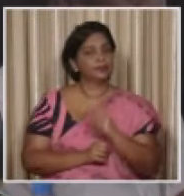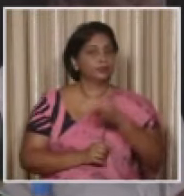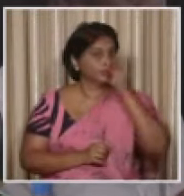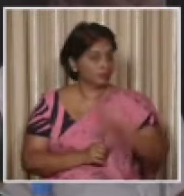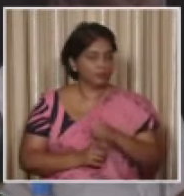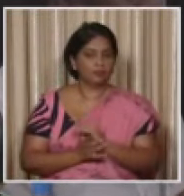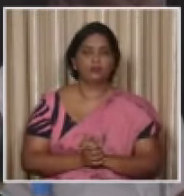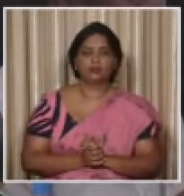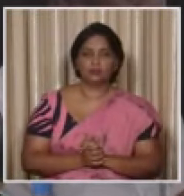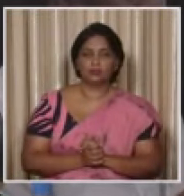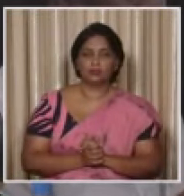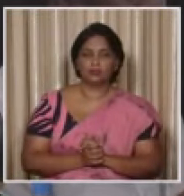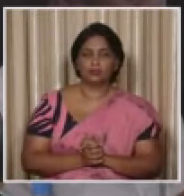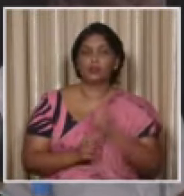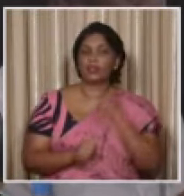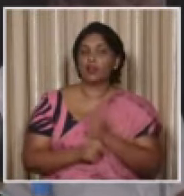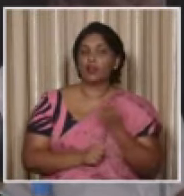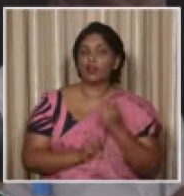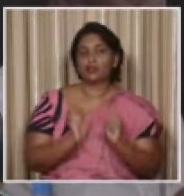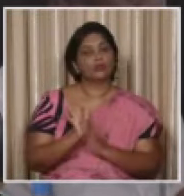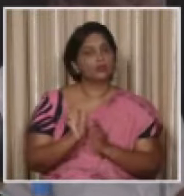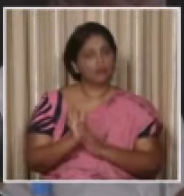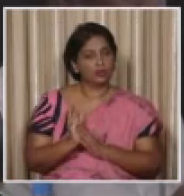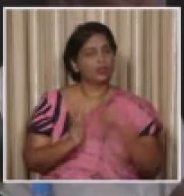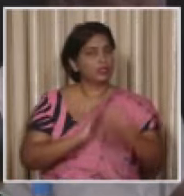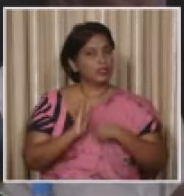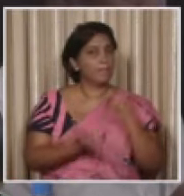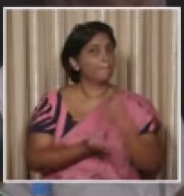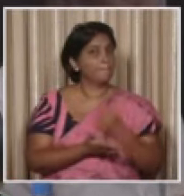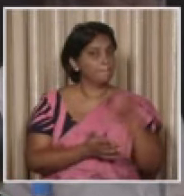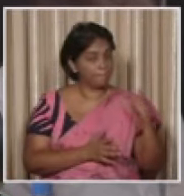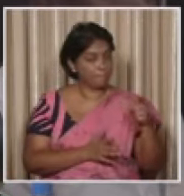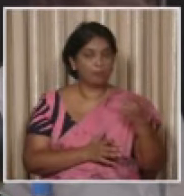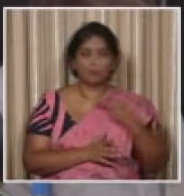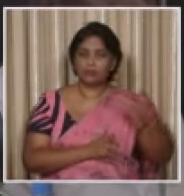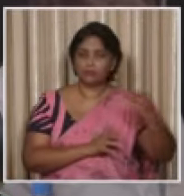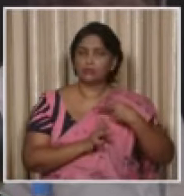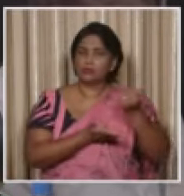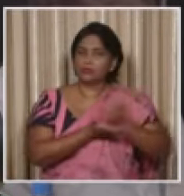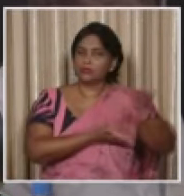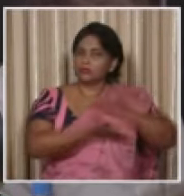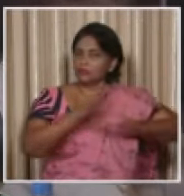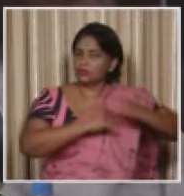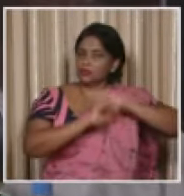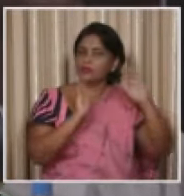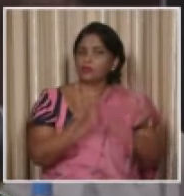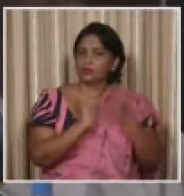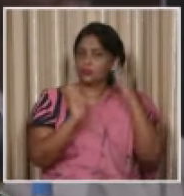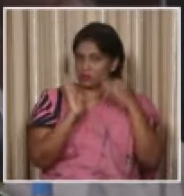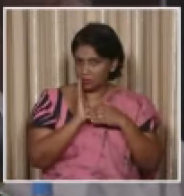නිර්දේශය රජයේ මුදල් කාර්ක සභාව ශ්‍රී ලංකා මහ බැංකුව අතර ඇති වූ සියලු ලිපු ගනුදෙනු මත